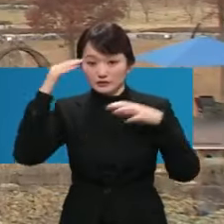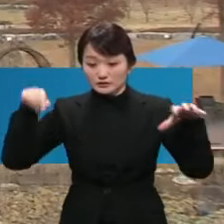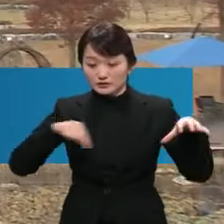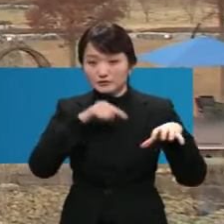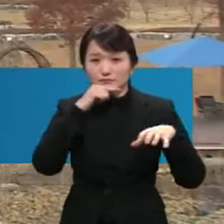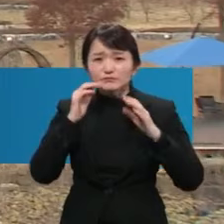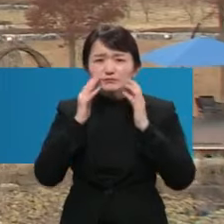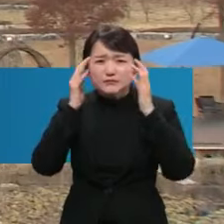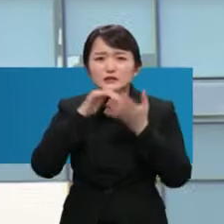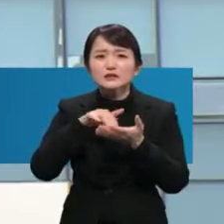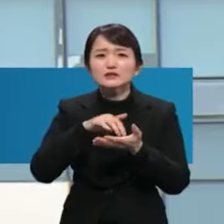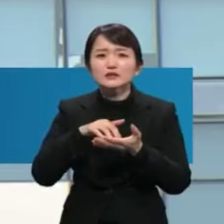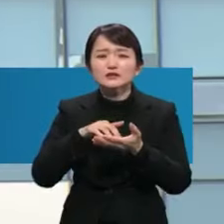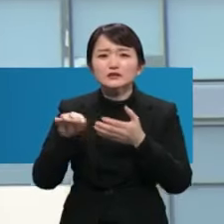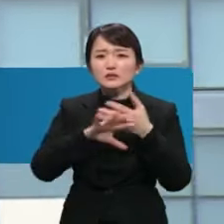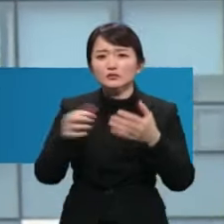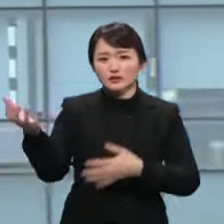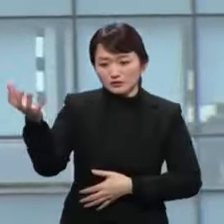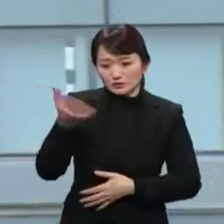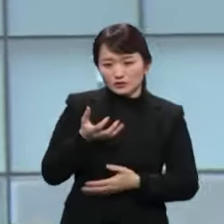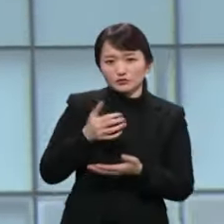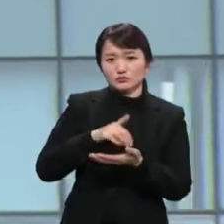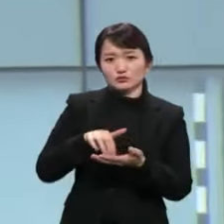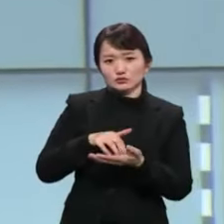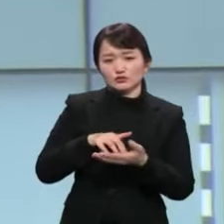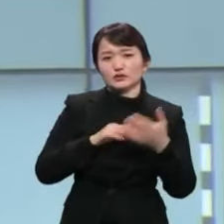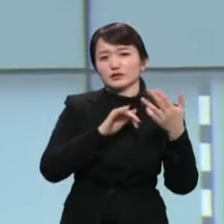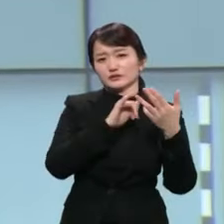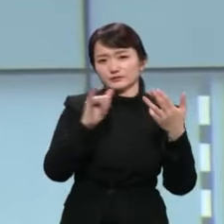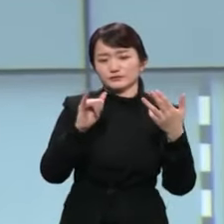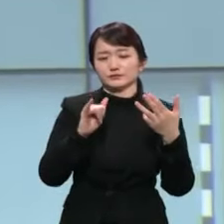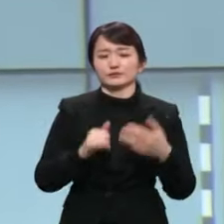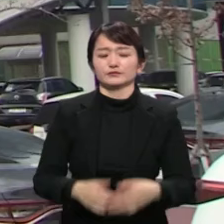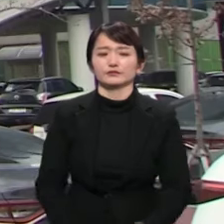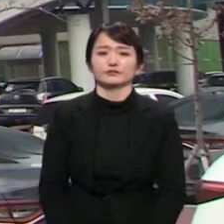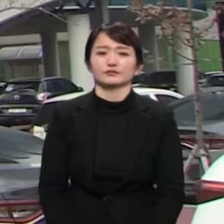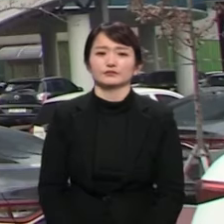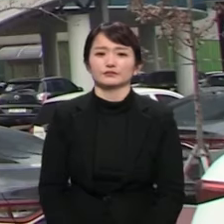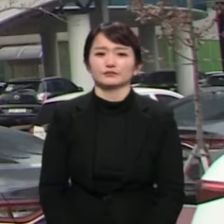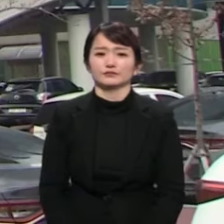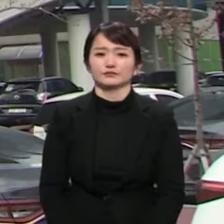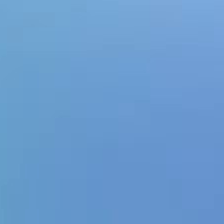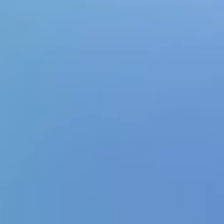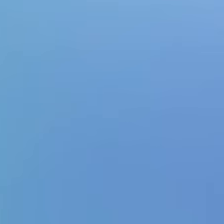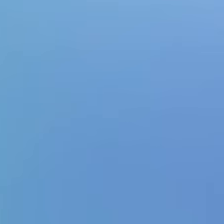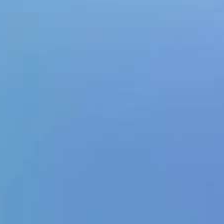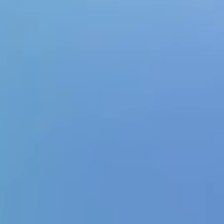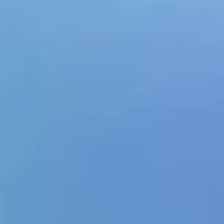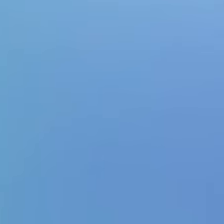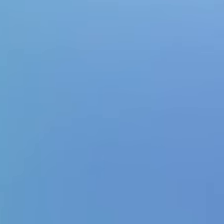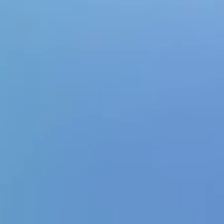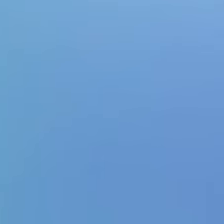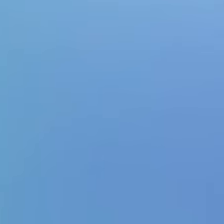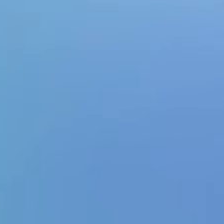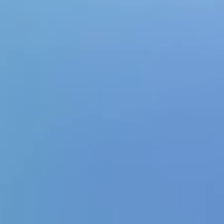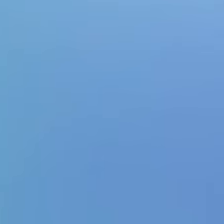국내 홍역 환자는 모두 해외에서 유입됐고 여덟 명이었습니다